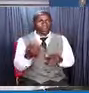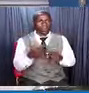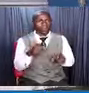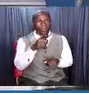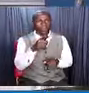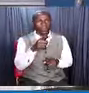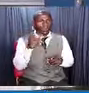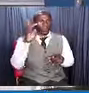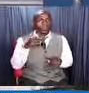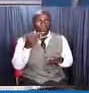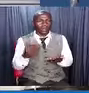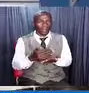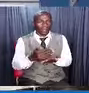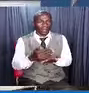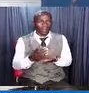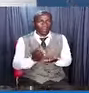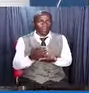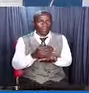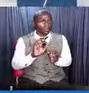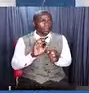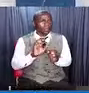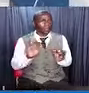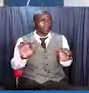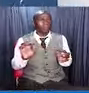few. Utavuna. But you'll not be able to cultivate.